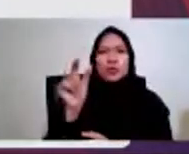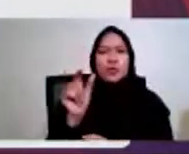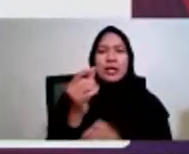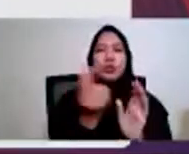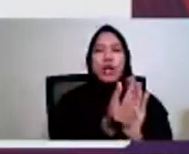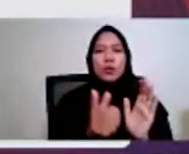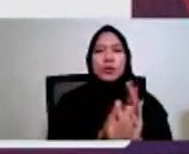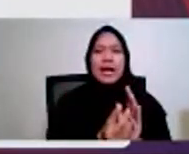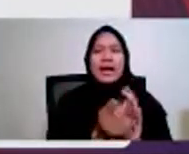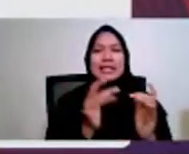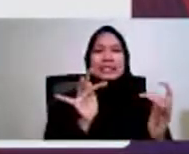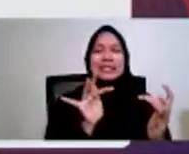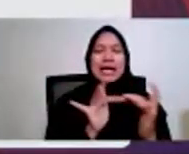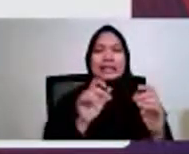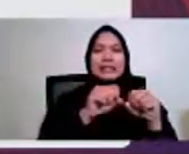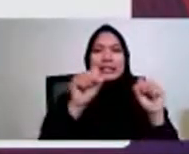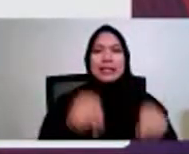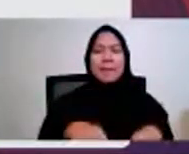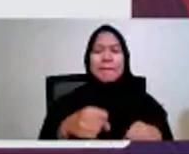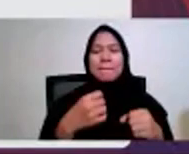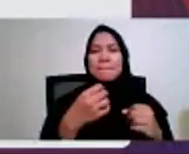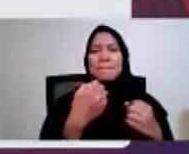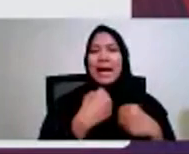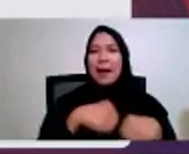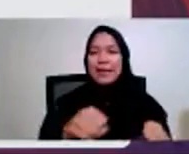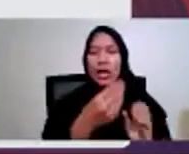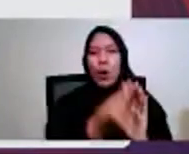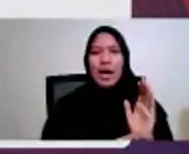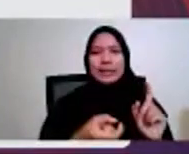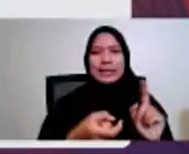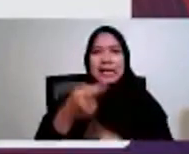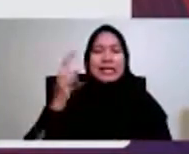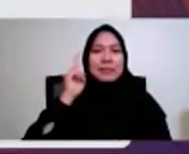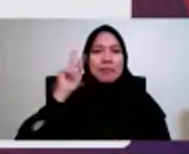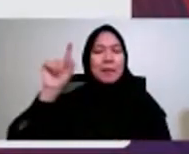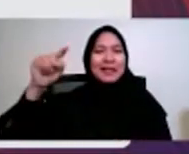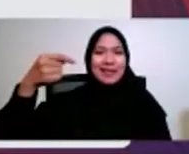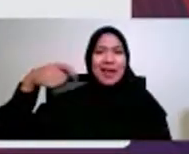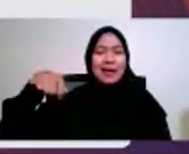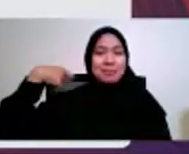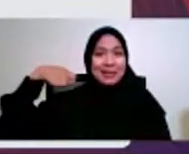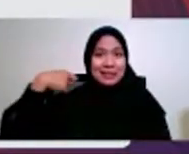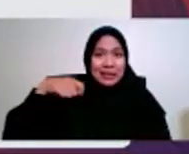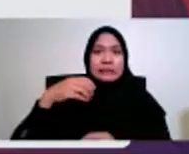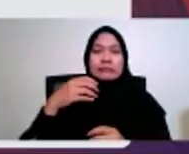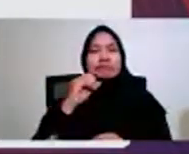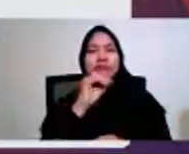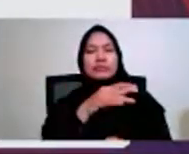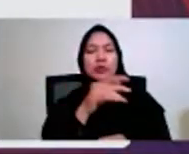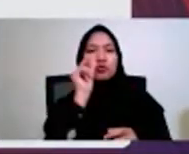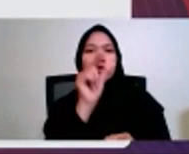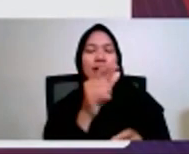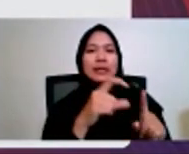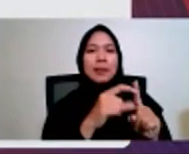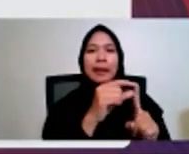pengaman ke sistem keuangan dari pemerintah sipil Menteri Keuangan ke DPR ya yang sekarang sedang